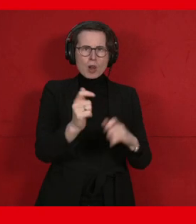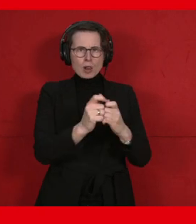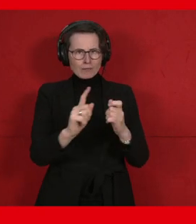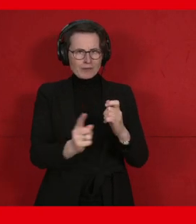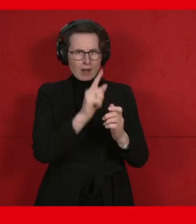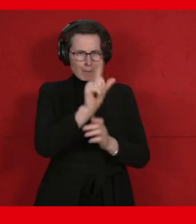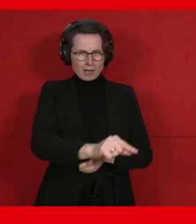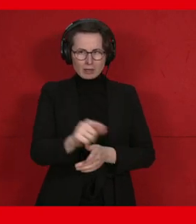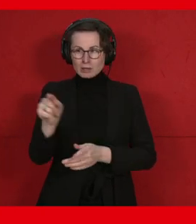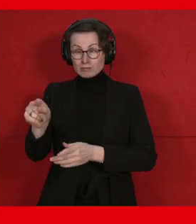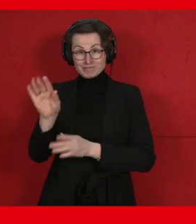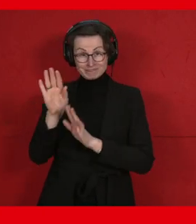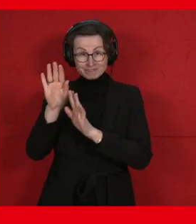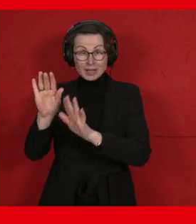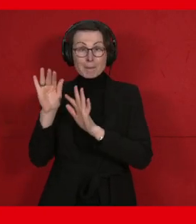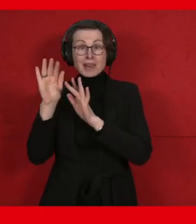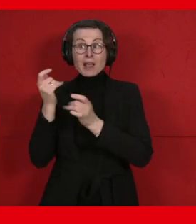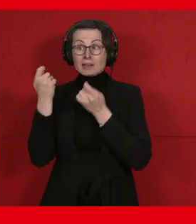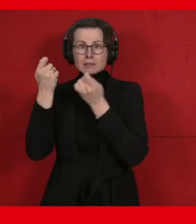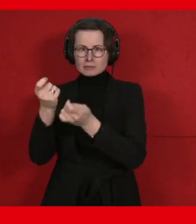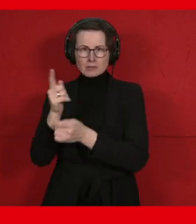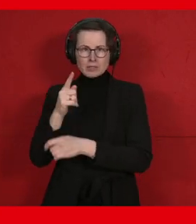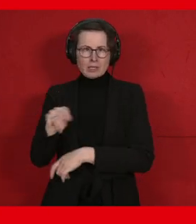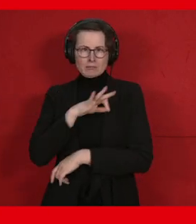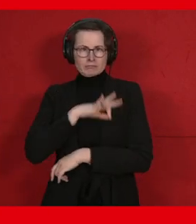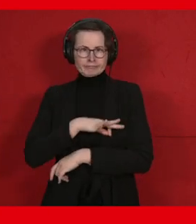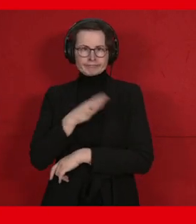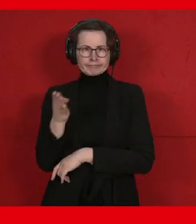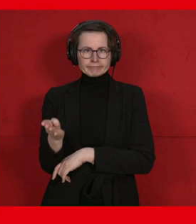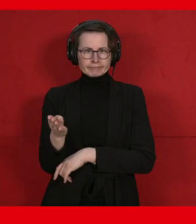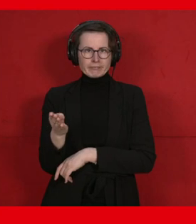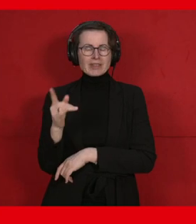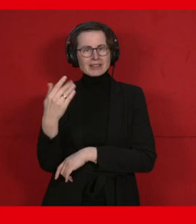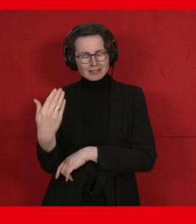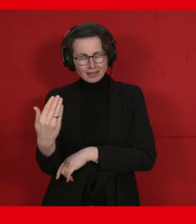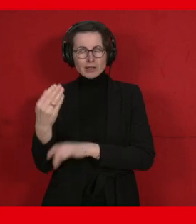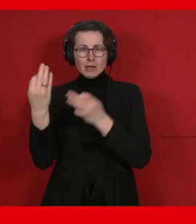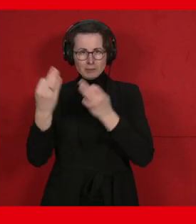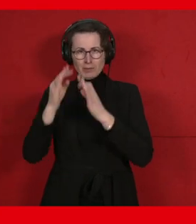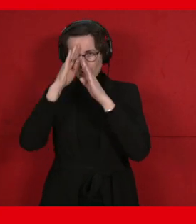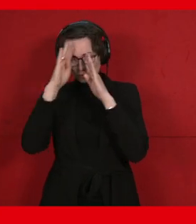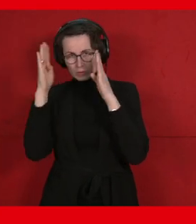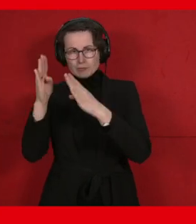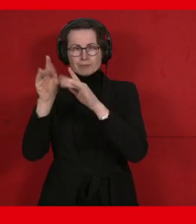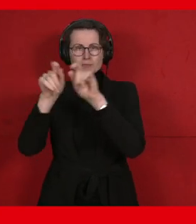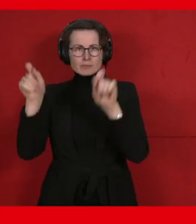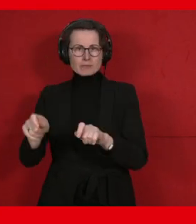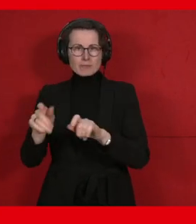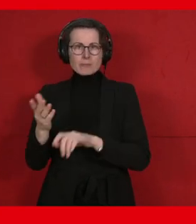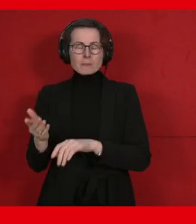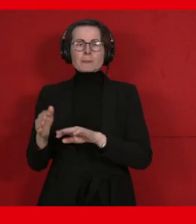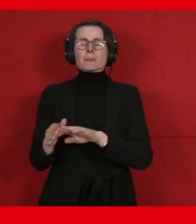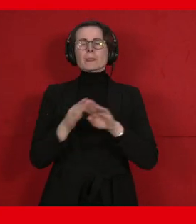milliardenschweren Investitionen nicht rentabel. Insofern gibt es einen Rahmen, auf den man sich verlassen können muss. Wenn das